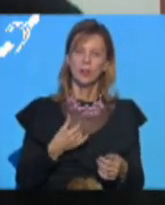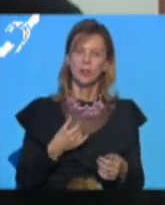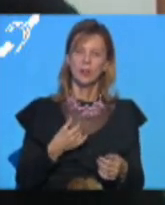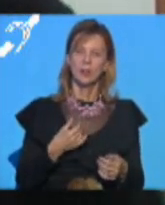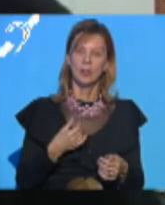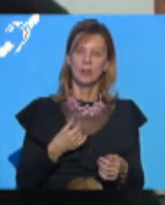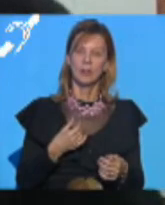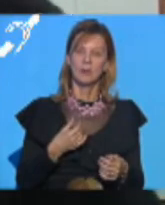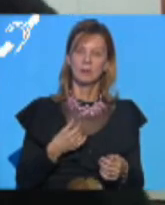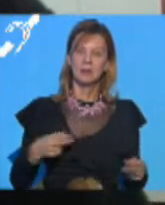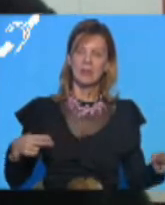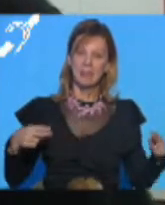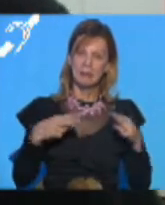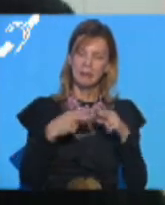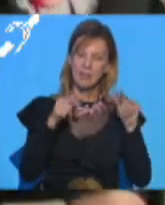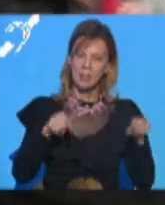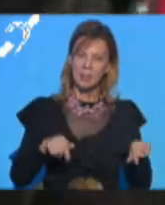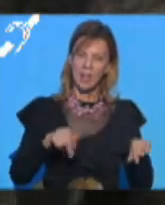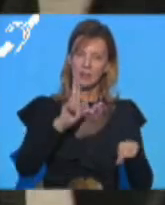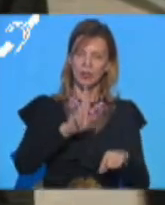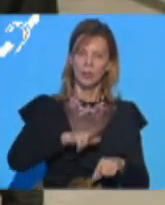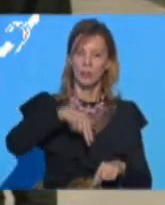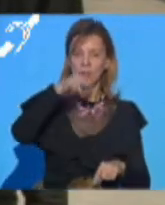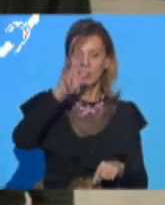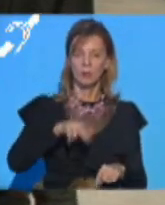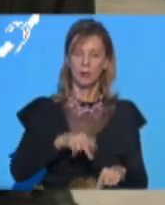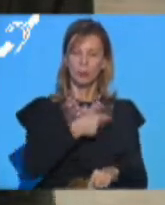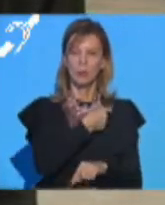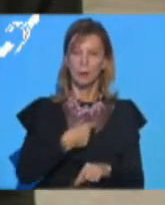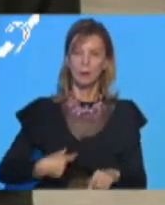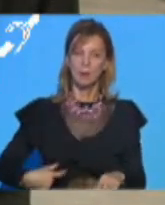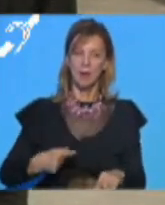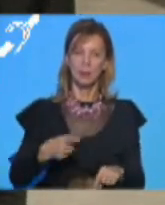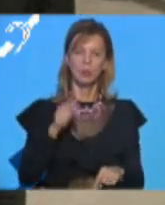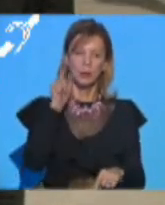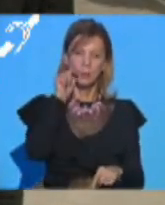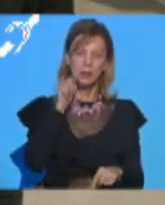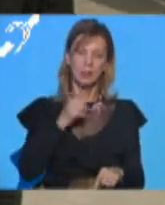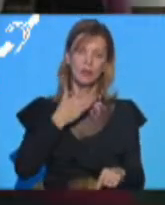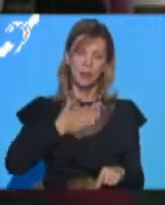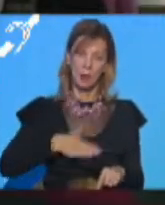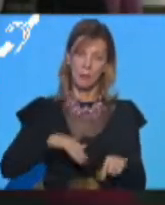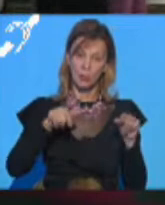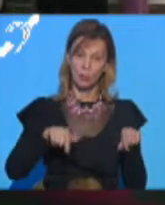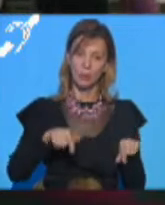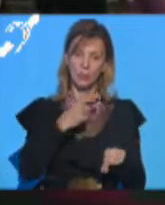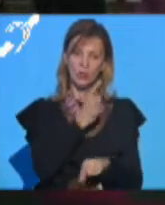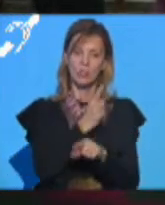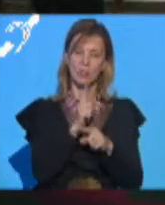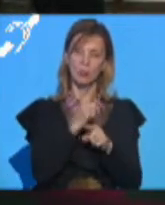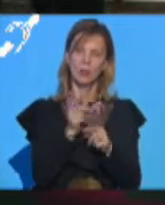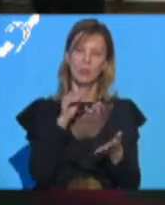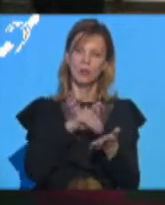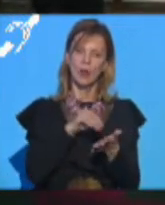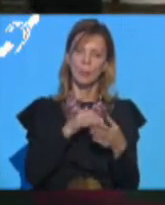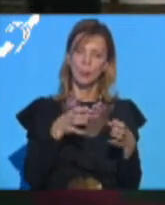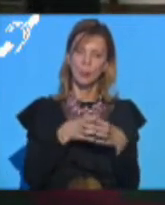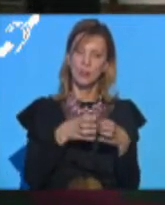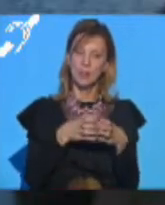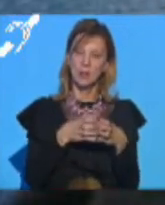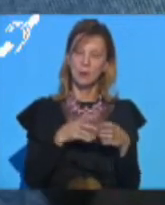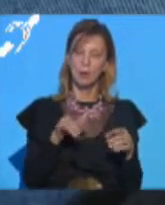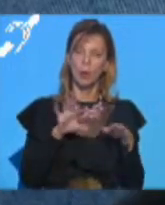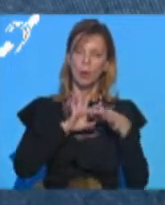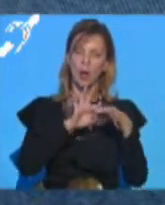cosmic se unesc, se contopesc. Primarul Piteștiului a fost încântat de lucrarea realizată de artiști și a propus echipei implicate în